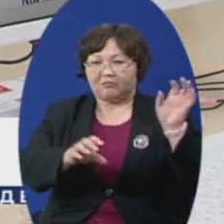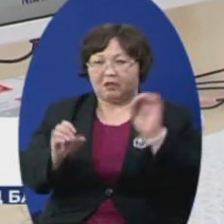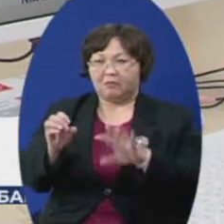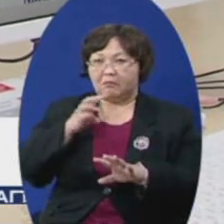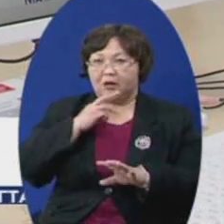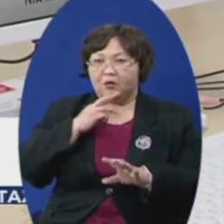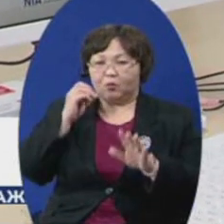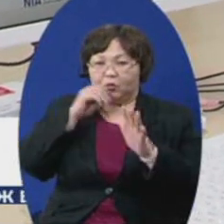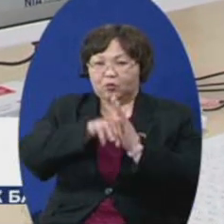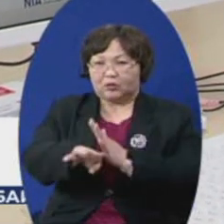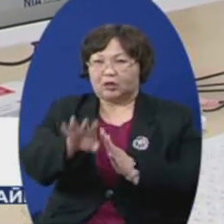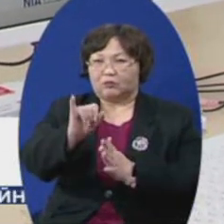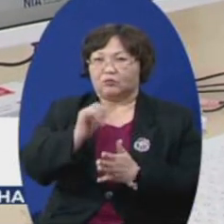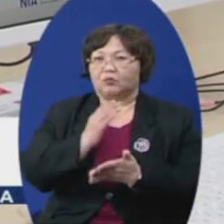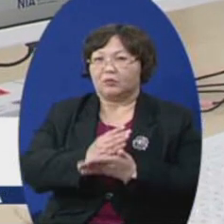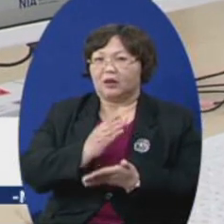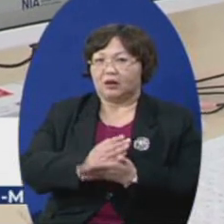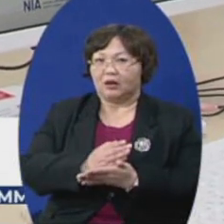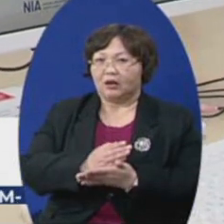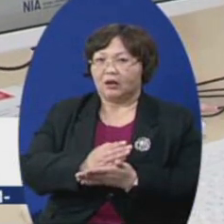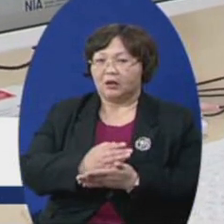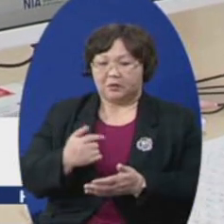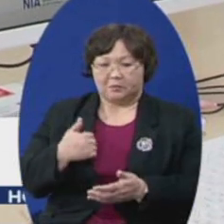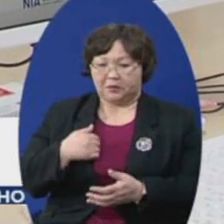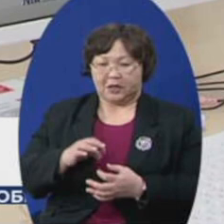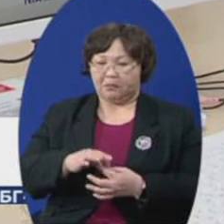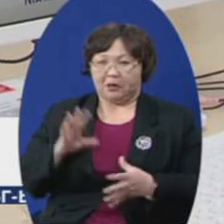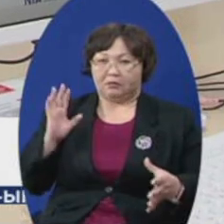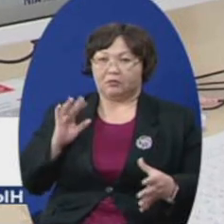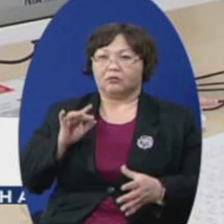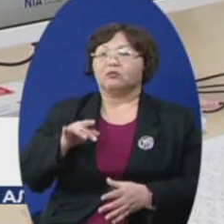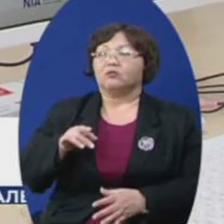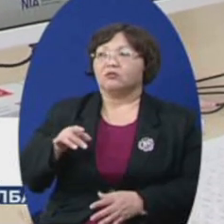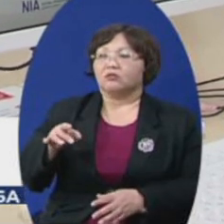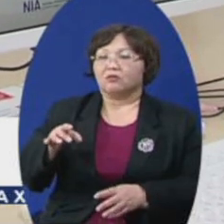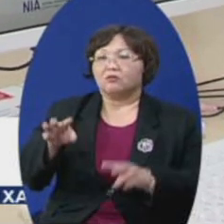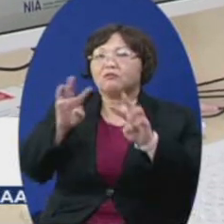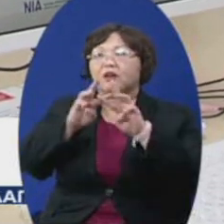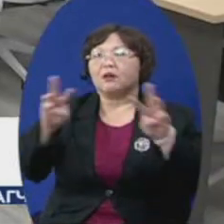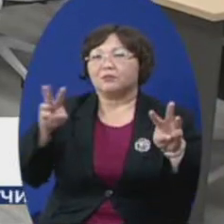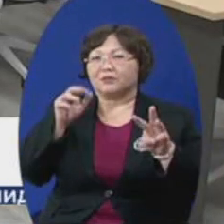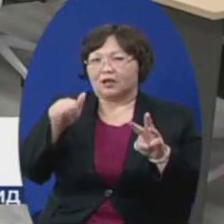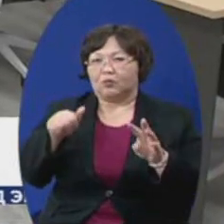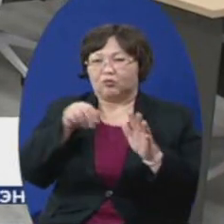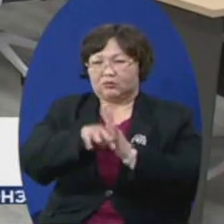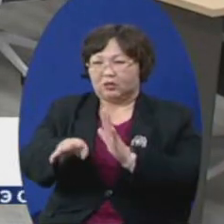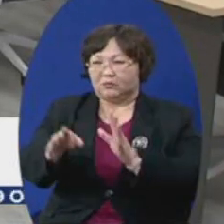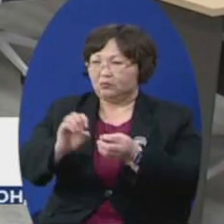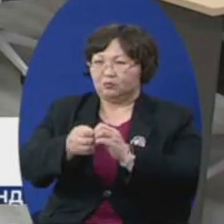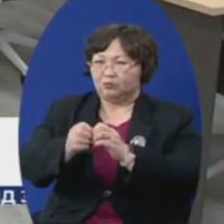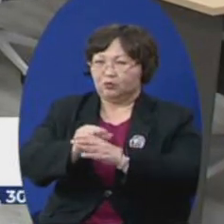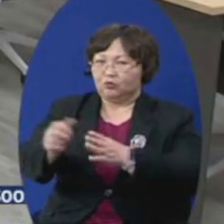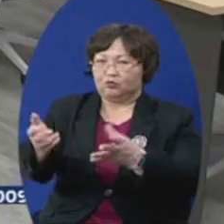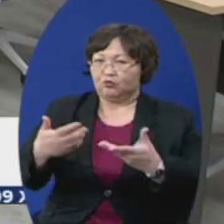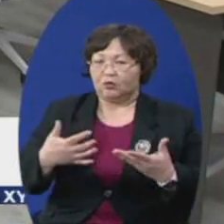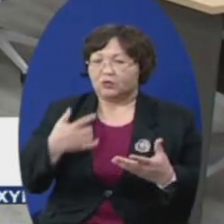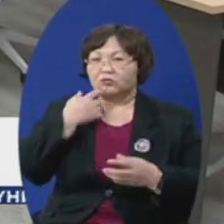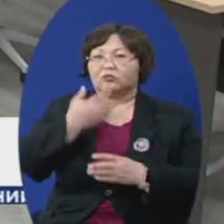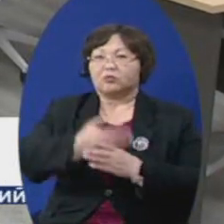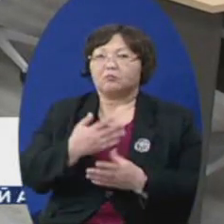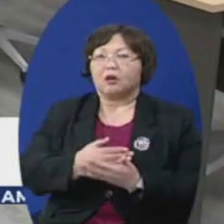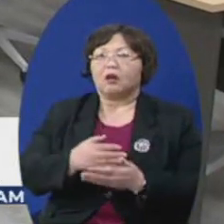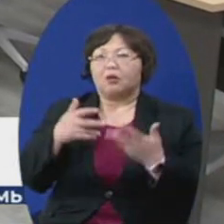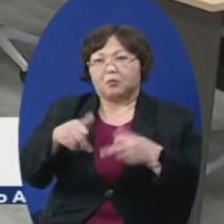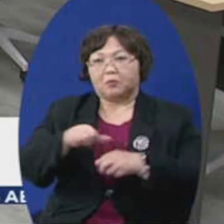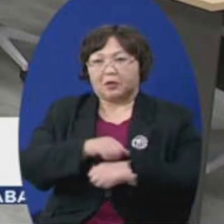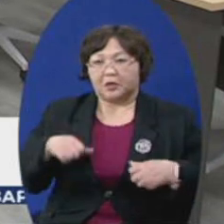хүртээмжтэй байхгүй улмаас бид нэр шалтгааллахгүй зүйлүүд дээр их хүндрэл учруулж байгаа. Харин хөгжлийн бэрхшээлтэй иргэн болон